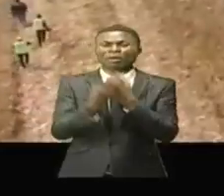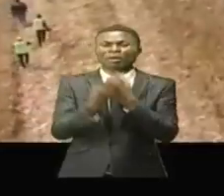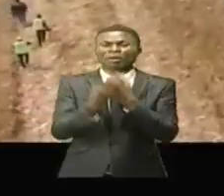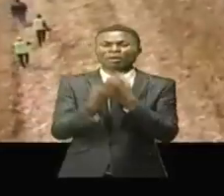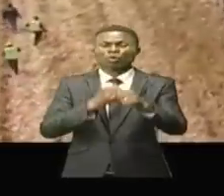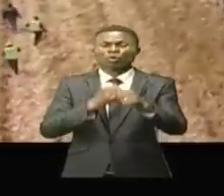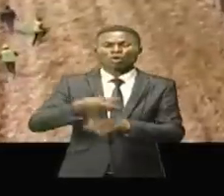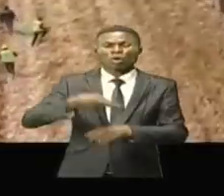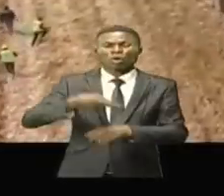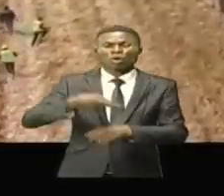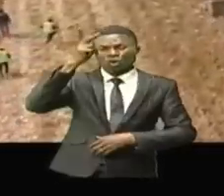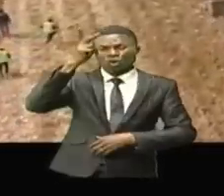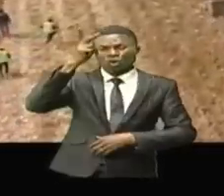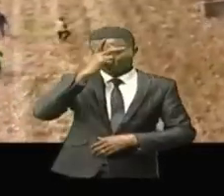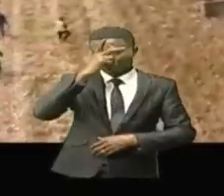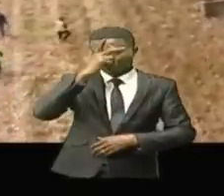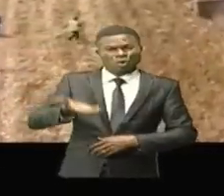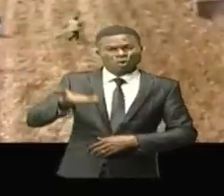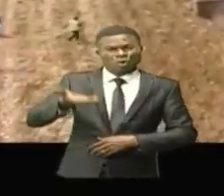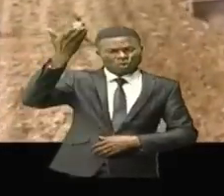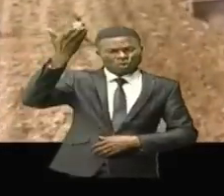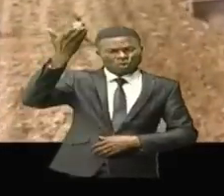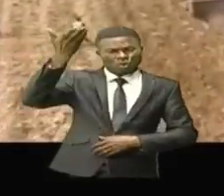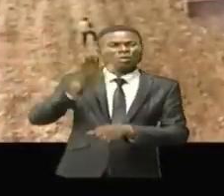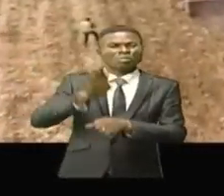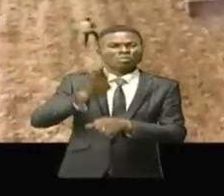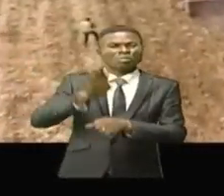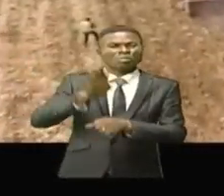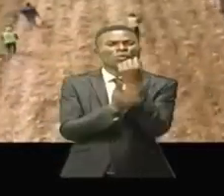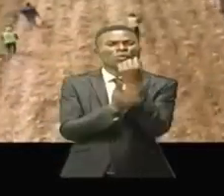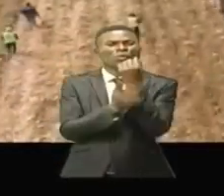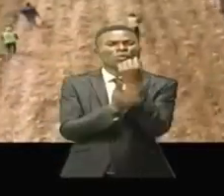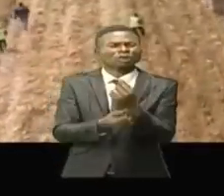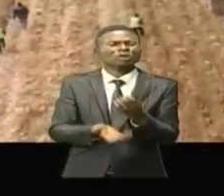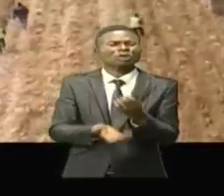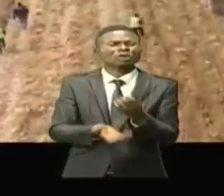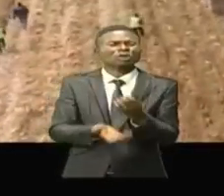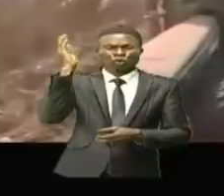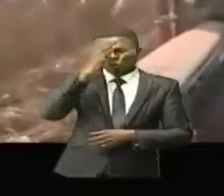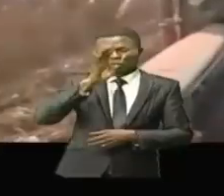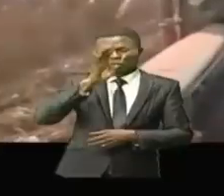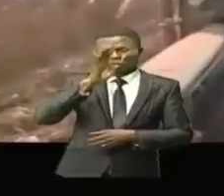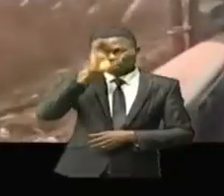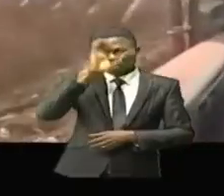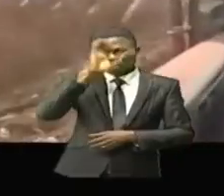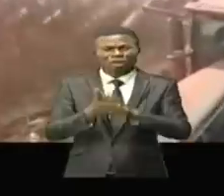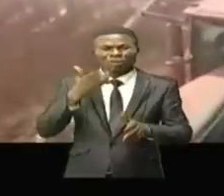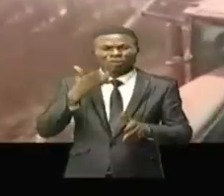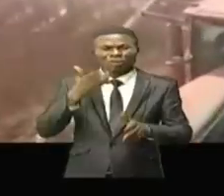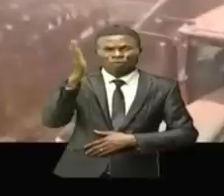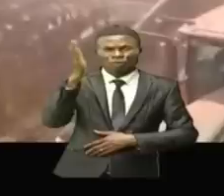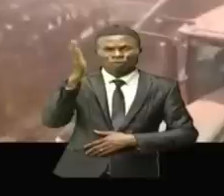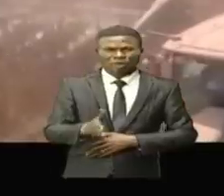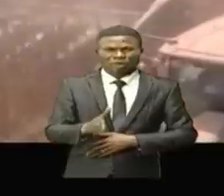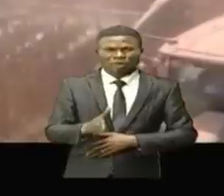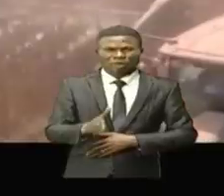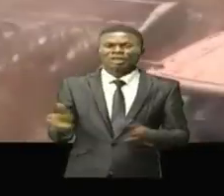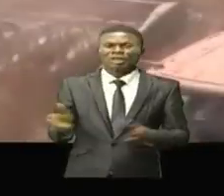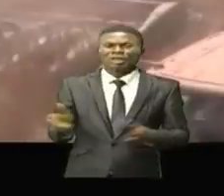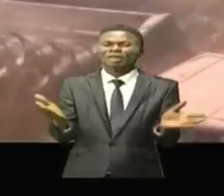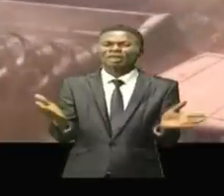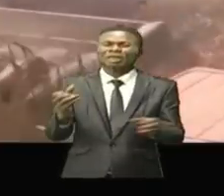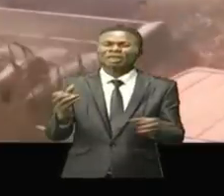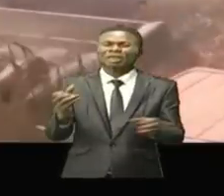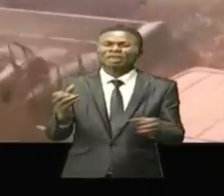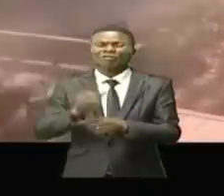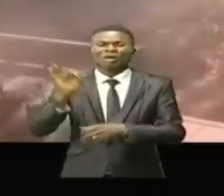Haut-Katanga connaît une augmentation substantielle de sa production en maïs grâce à la politique de subvention des grands et petits fermiers mise en